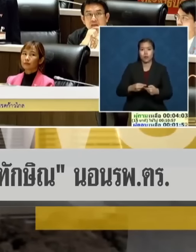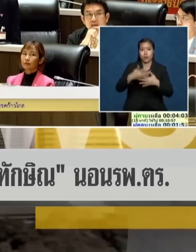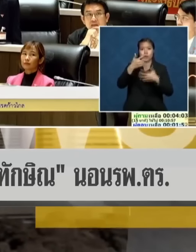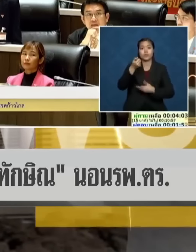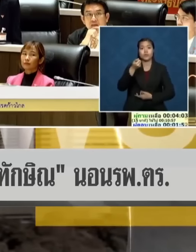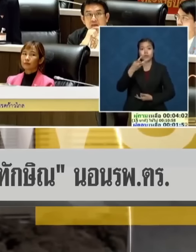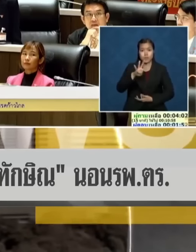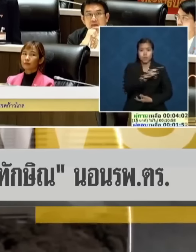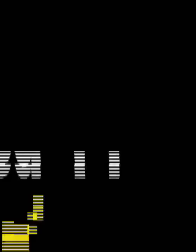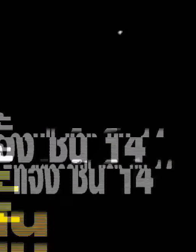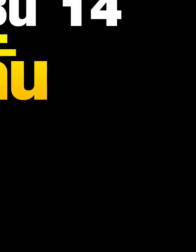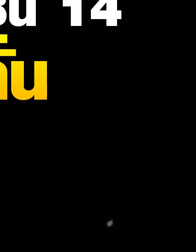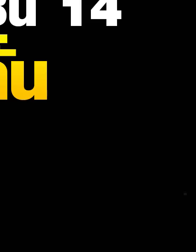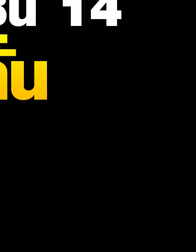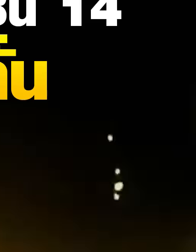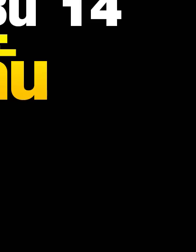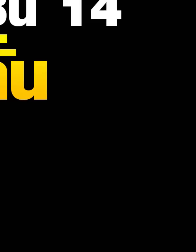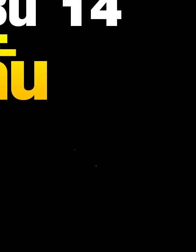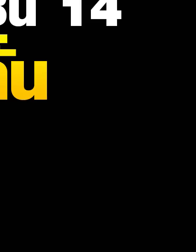มไม่ได้ประโยชน์แบบคุณทักษิณบ้างเนี่ย